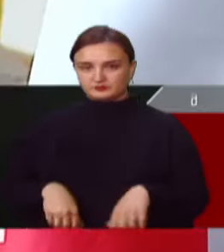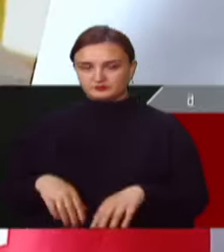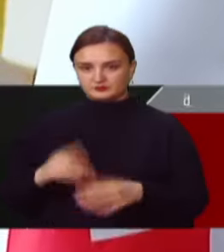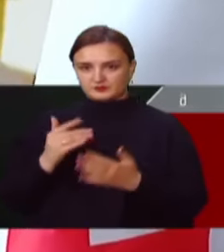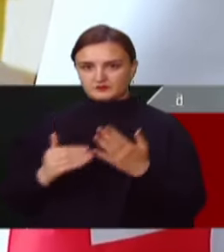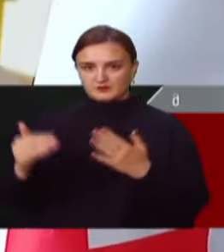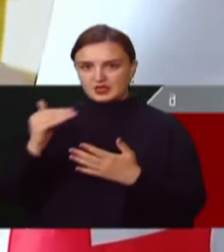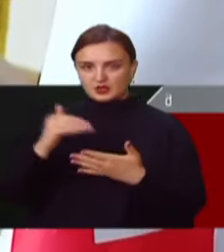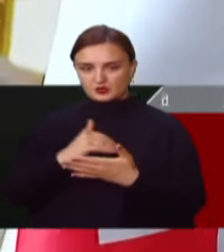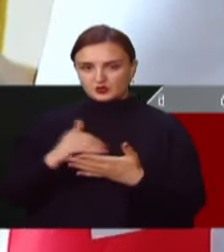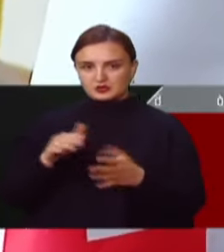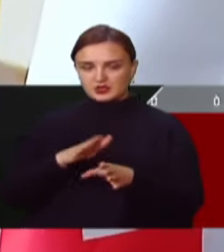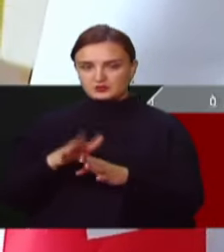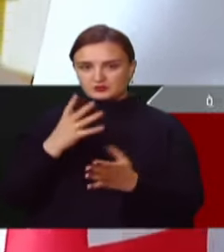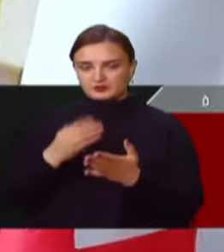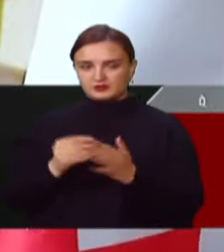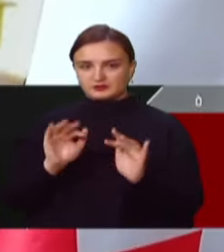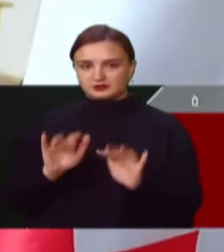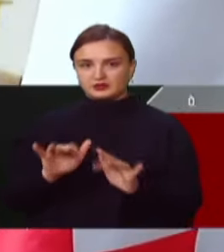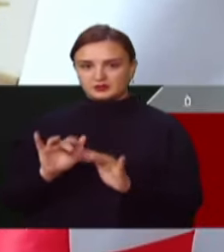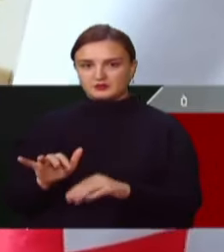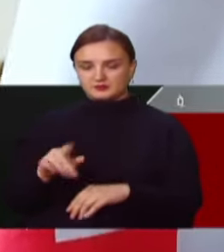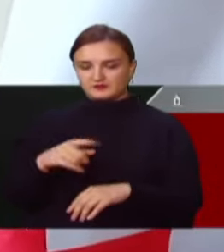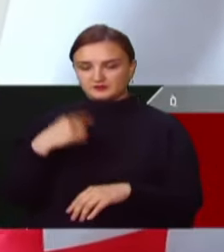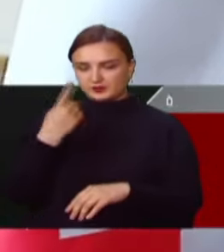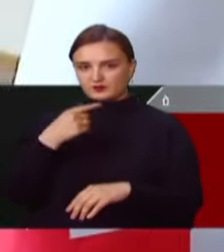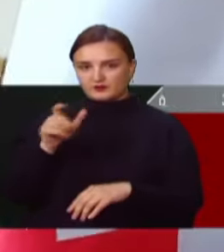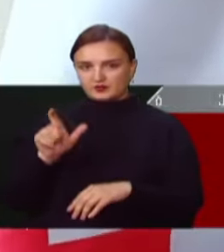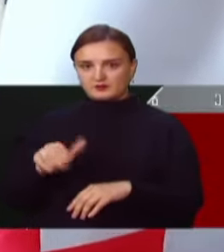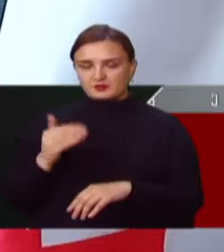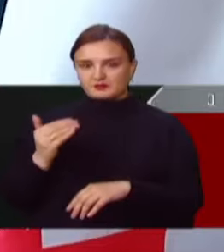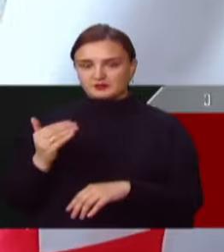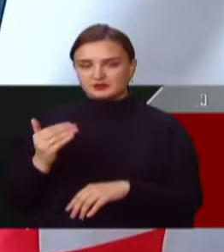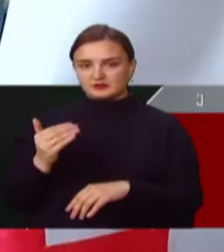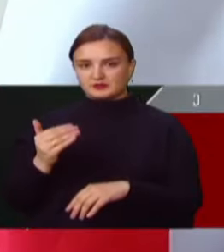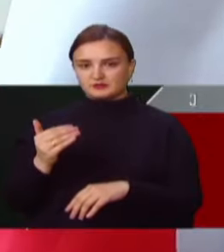მაღალ დონეზე ასრულებენ თავის საქმიანობას. ამ პიროვნებამ მისი,